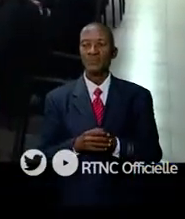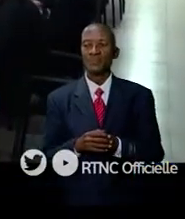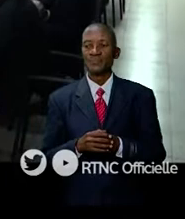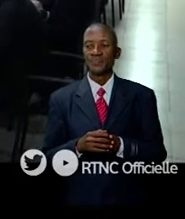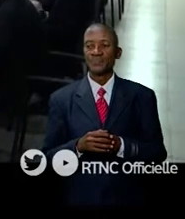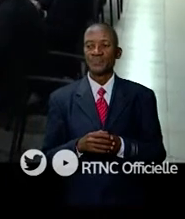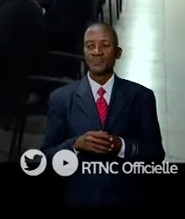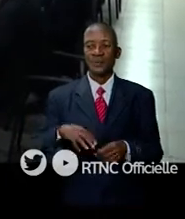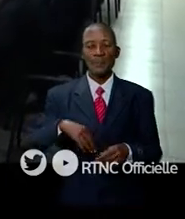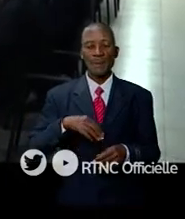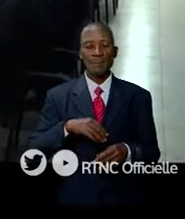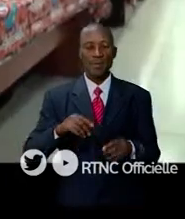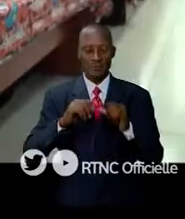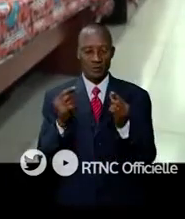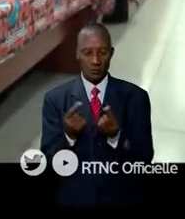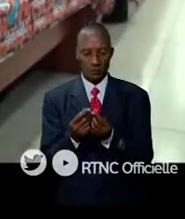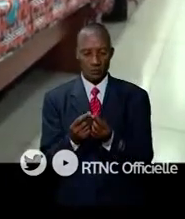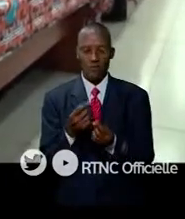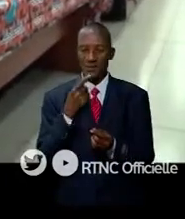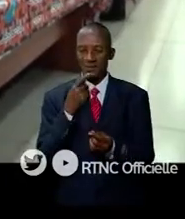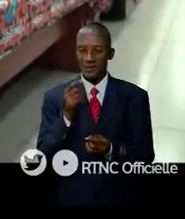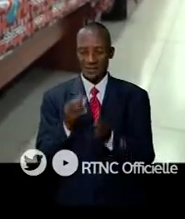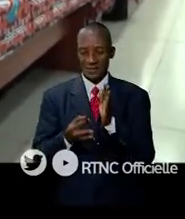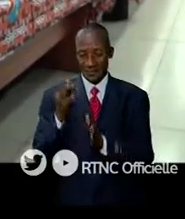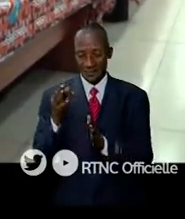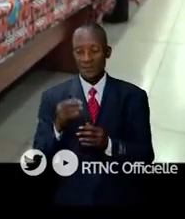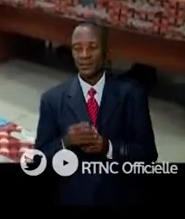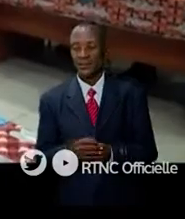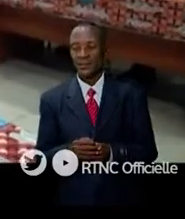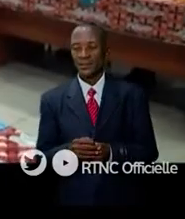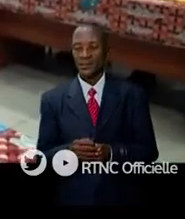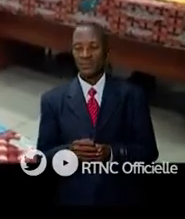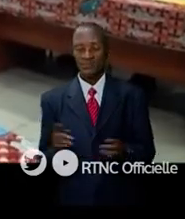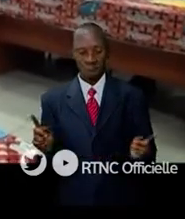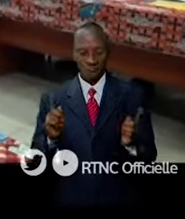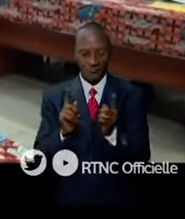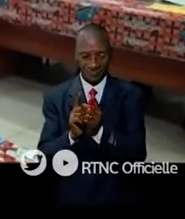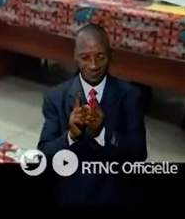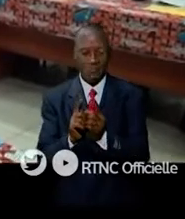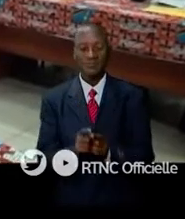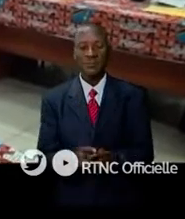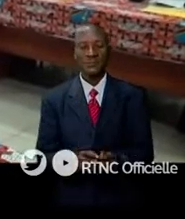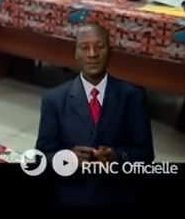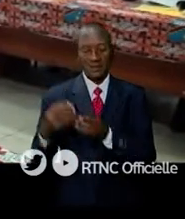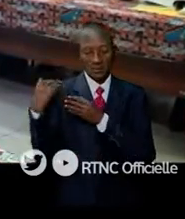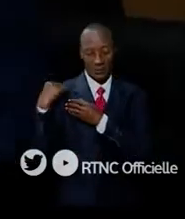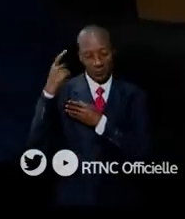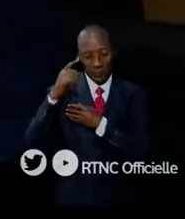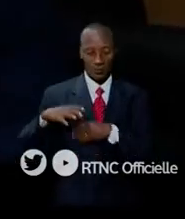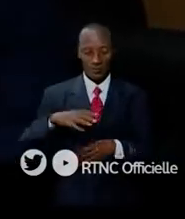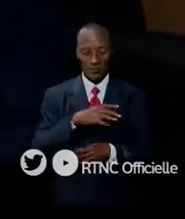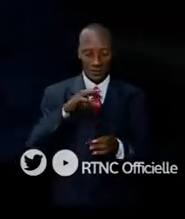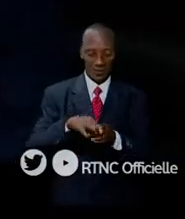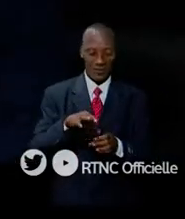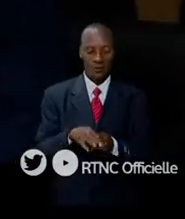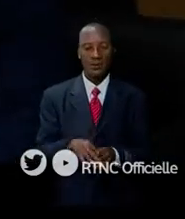du groupe dit de 13 ont, au cours de ces échanges, récolté les points de vue pouvant enrichir leur démarche consistant à mener à bien